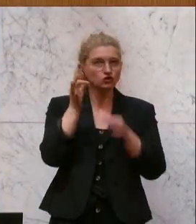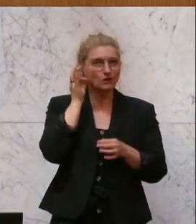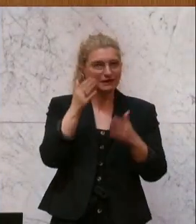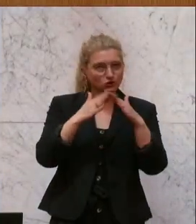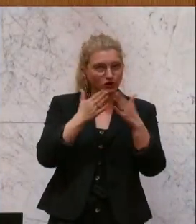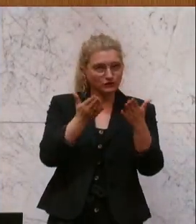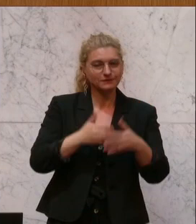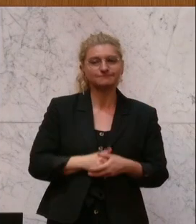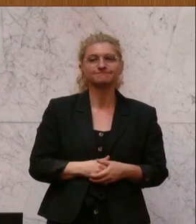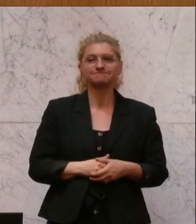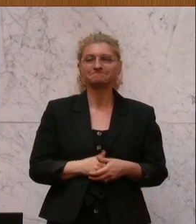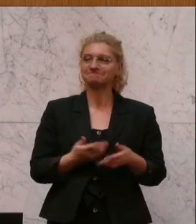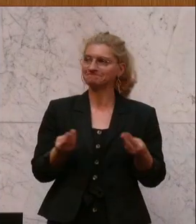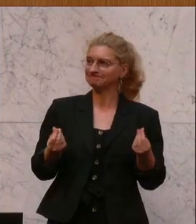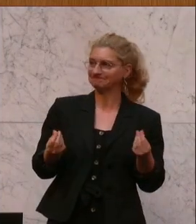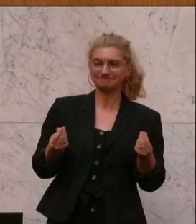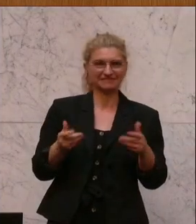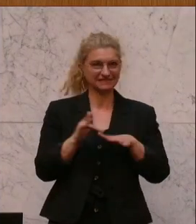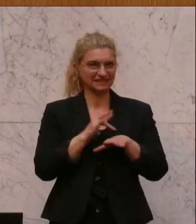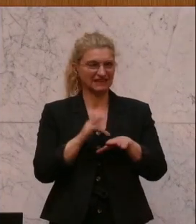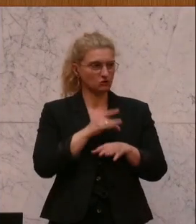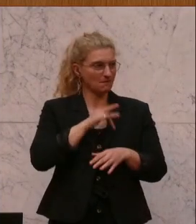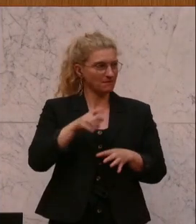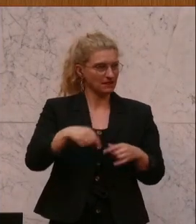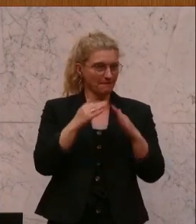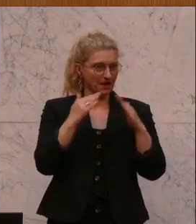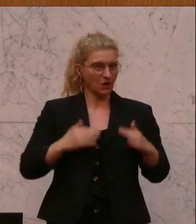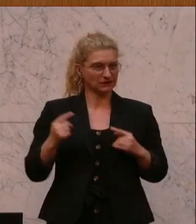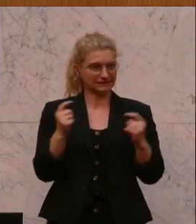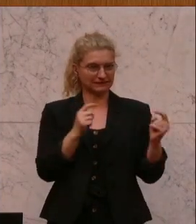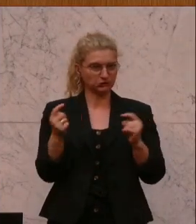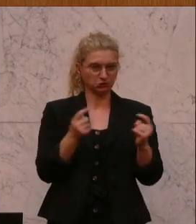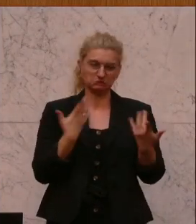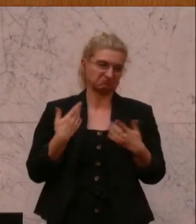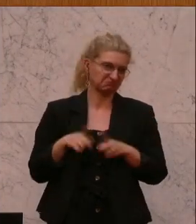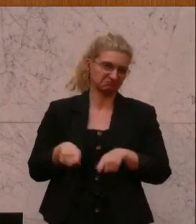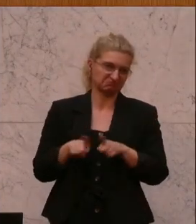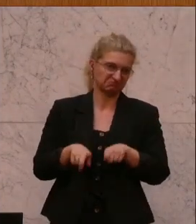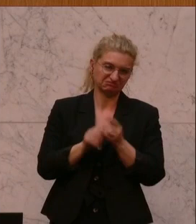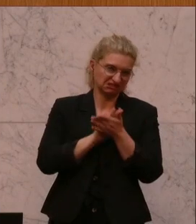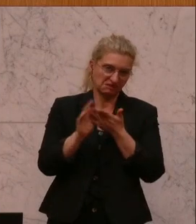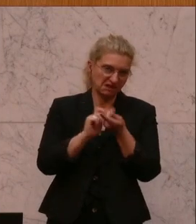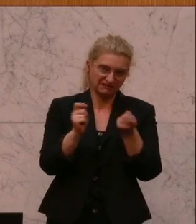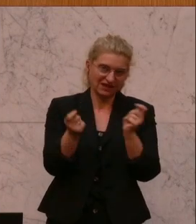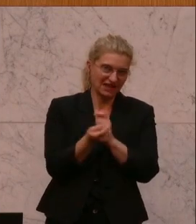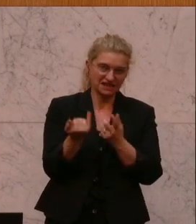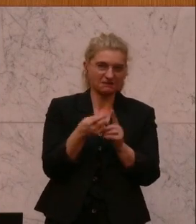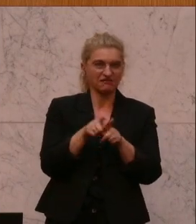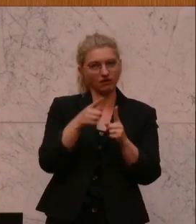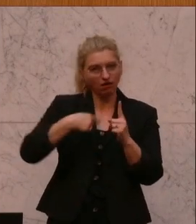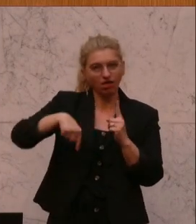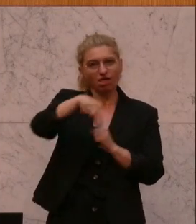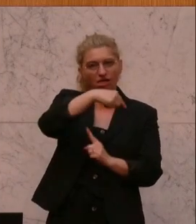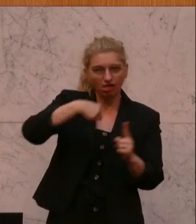Hause. Man hat ja das Gefühl, manche Diskussionen in dem Haus ändern sich nie und laufen immer im Kreis, wenn